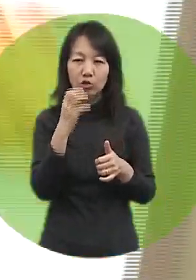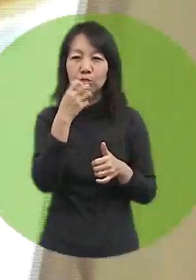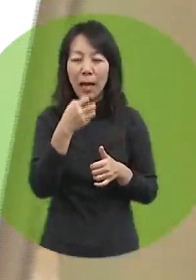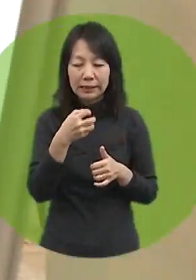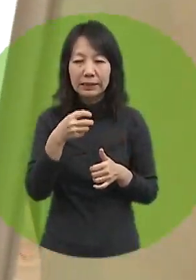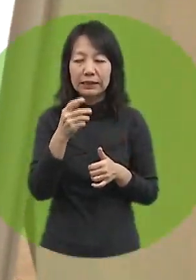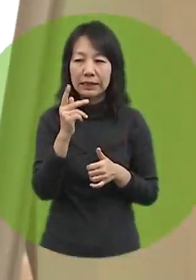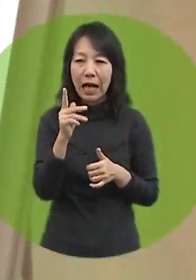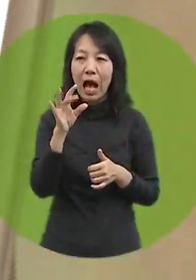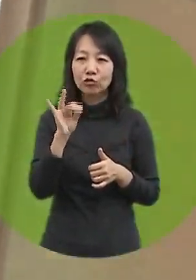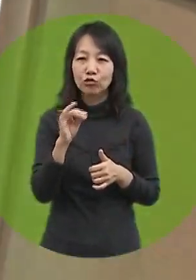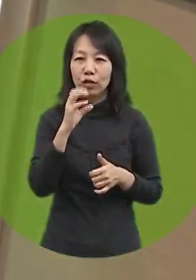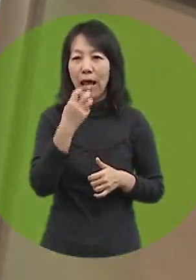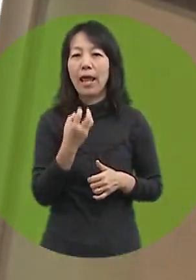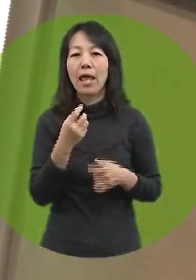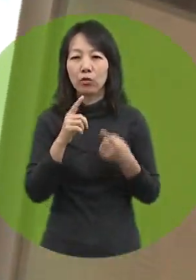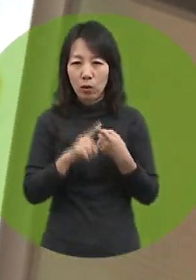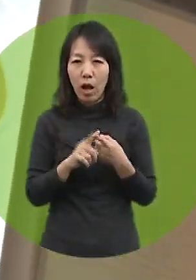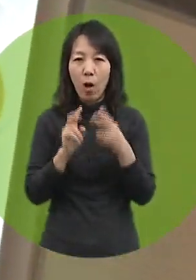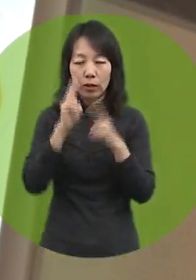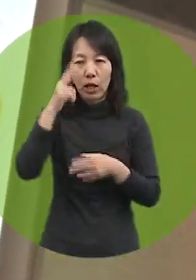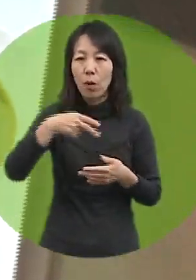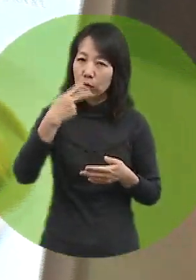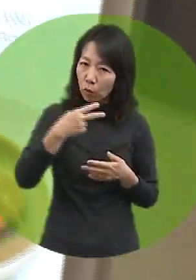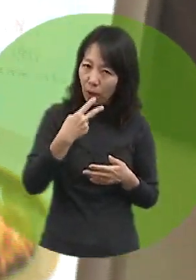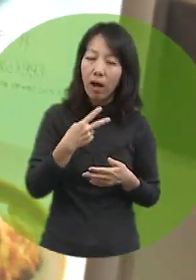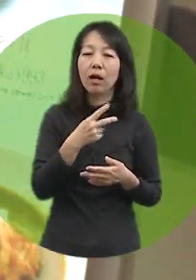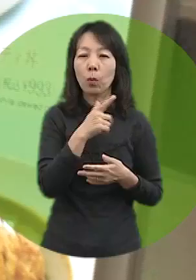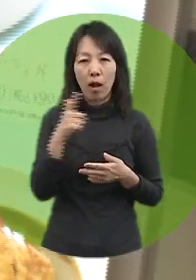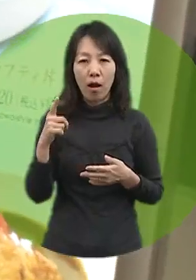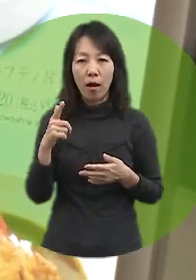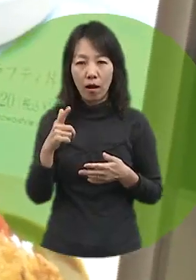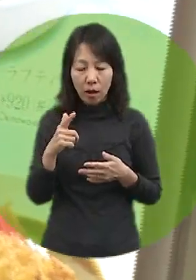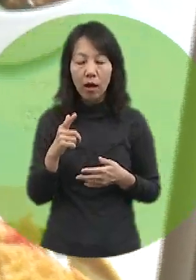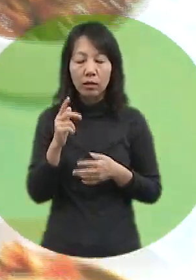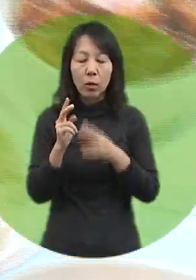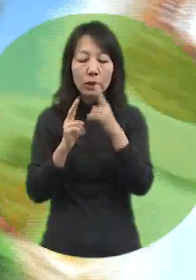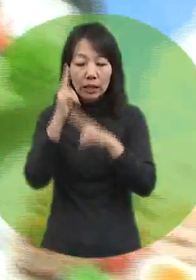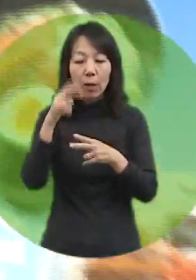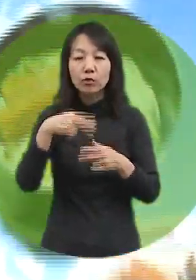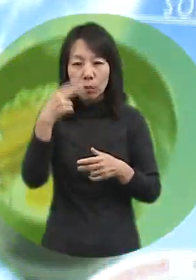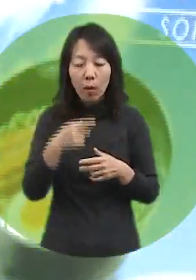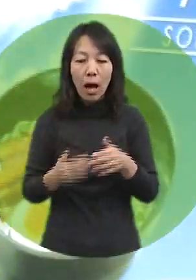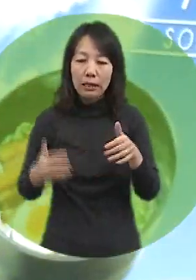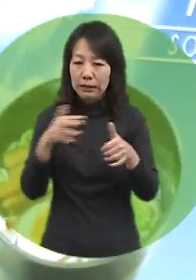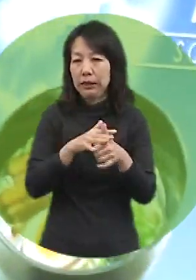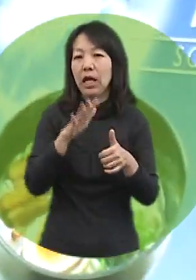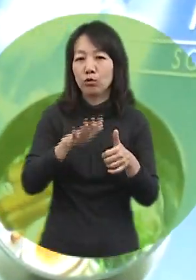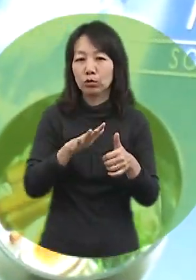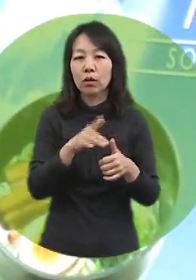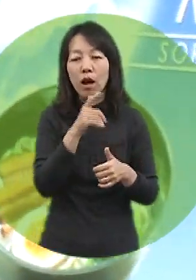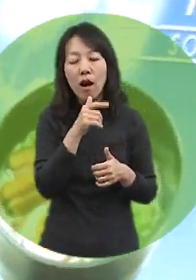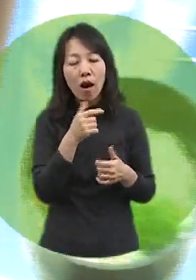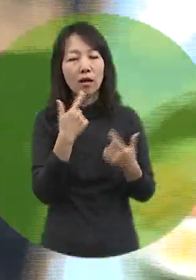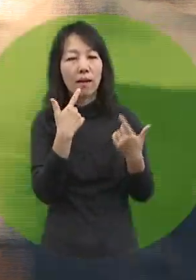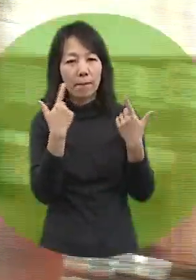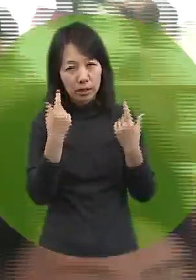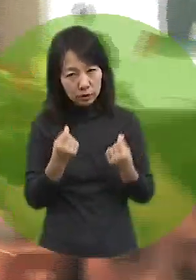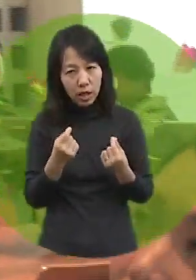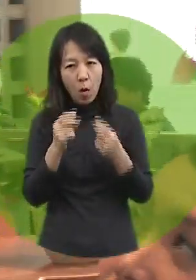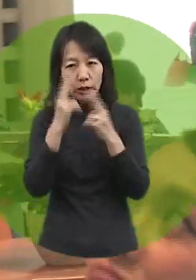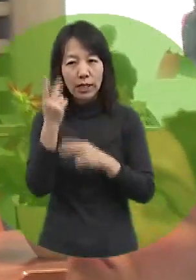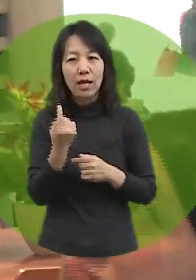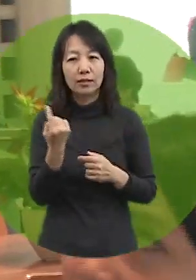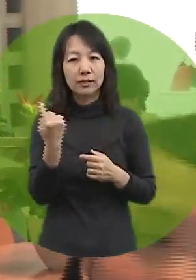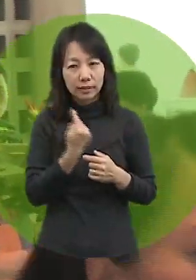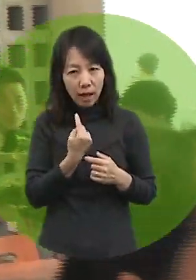レーと沖縄豚骨ラーメンなんですけど、はい、特に沖縄そばが人気です。 やっぱりね、うん、まあ、沖縄来たらね、やっぱ